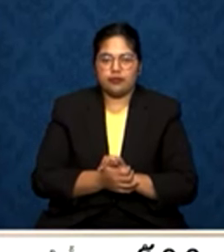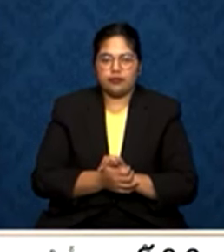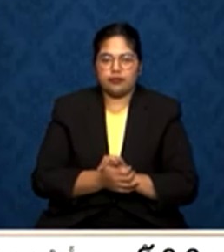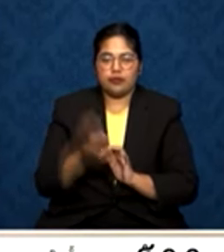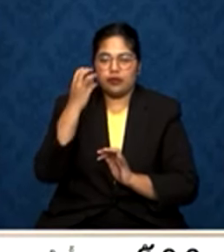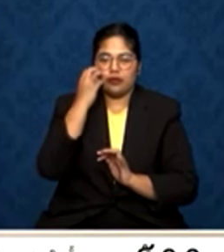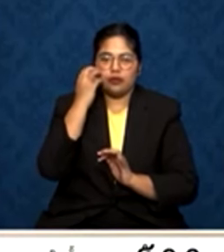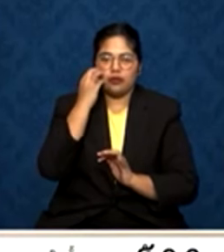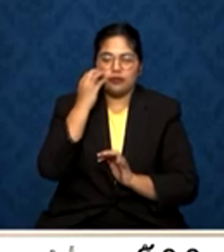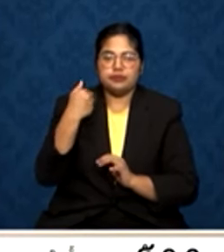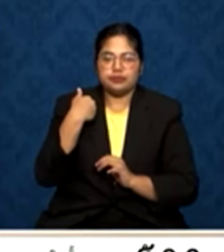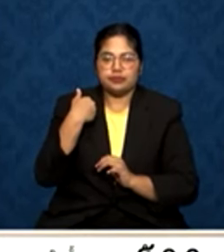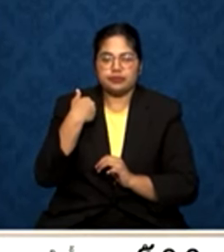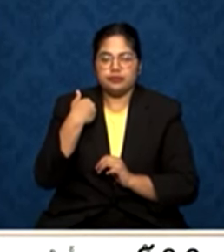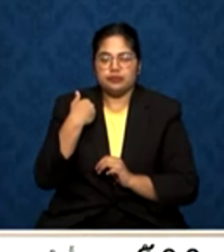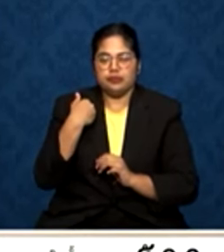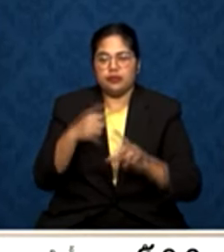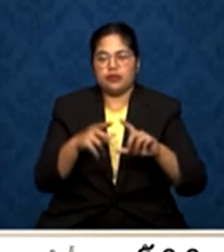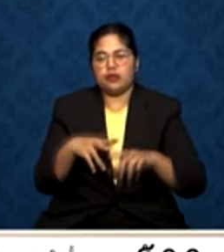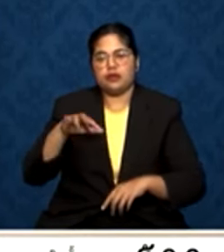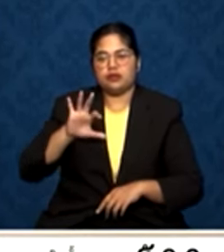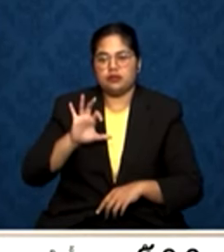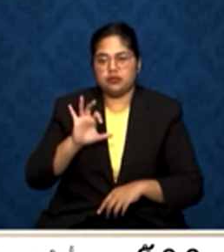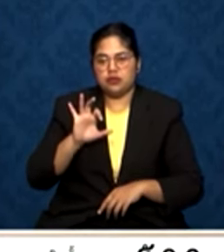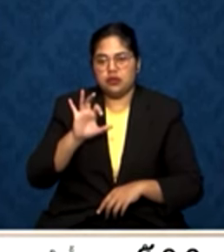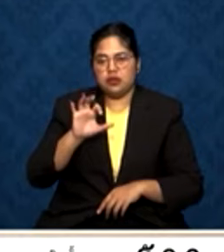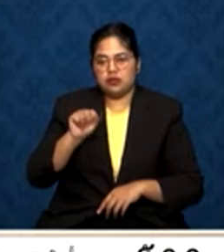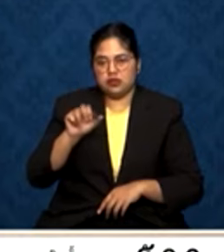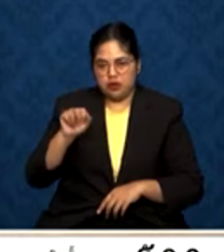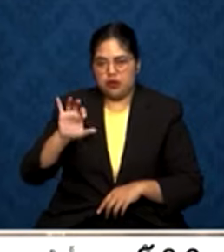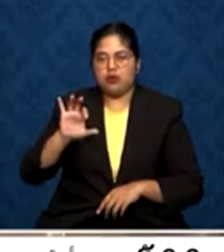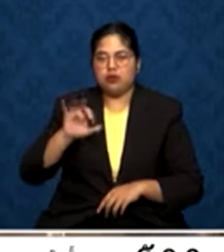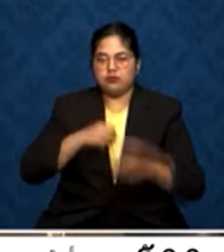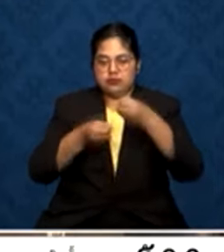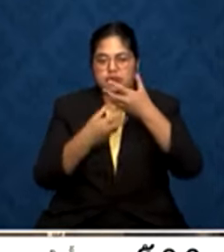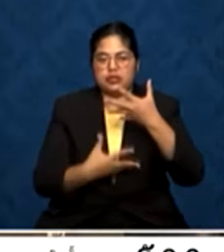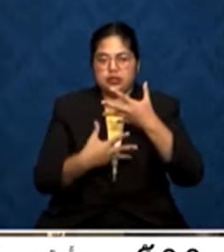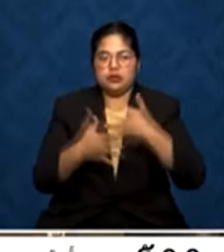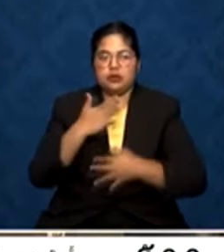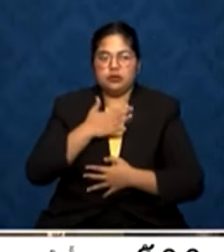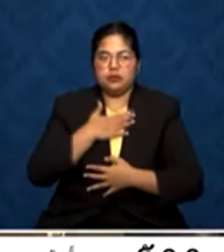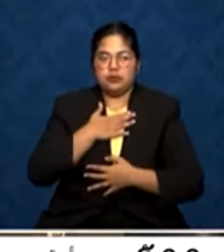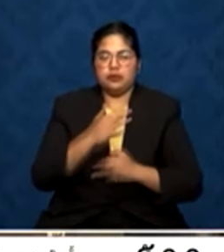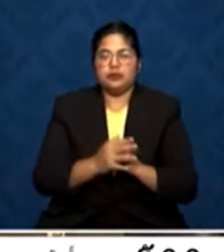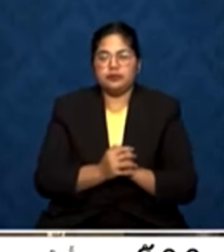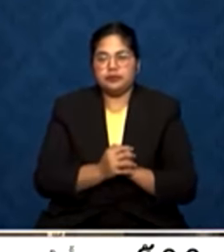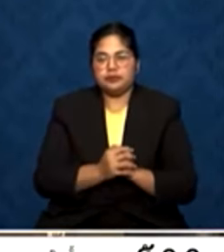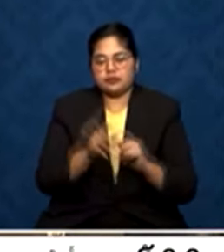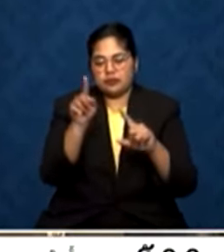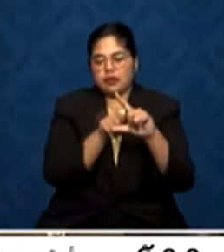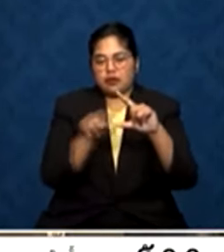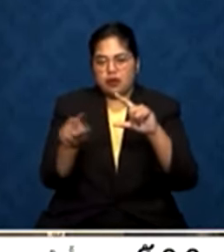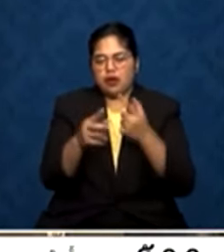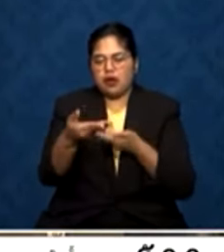เรีนทานประทานทโครบกับผมิธาลิเจินรัฐบัญชีรายชื่อ พักเก้าไกลวันนี้ผมขอปรึกสาหารือท่ประทานใน 3 เรื่อง